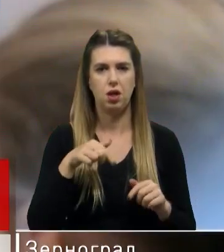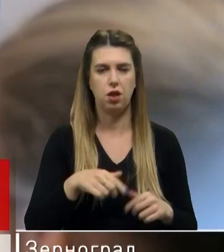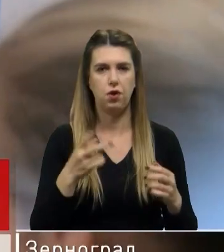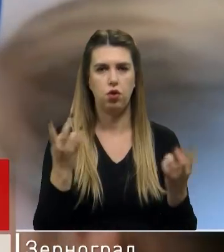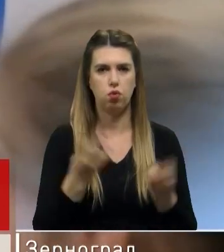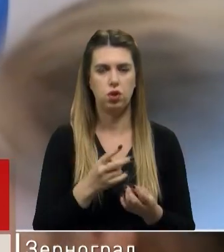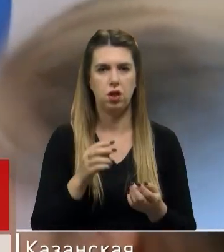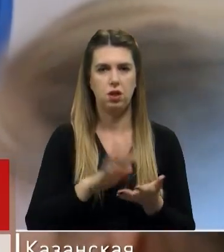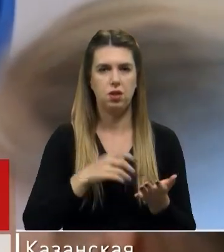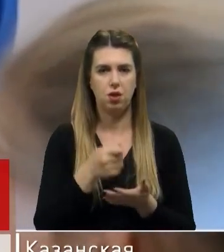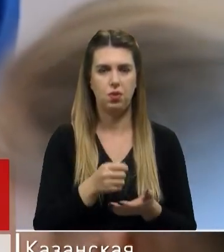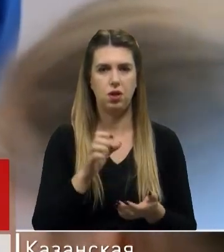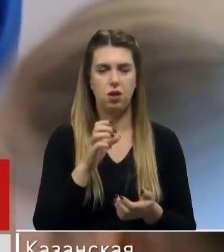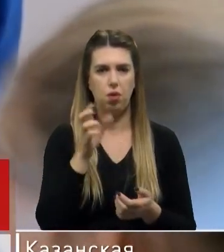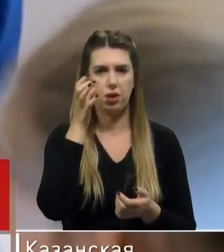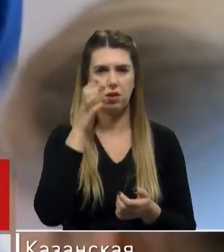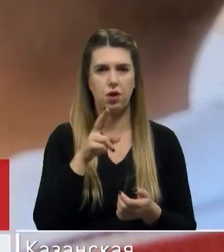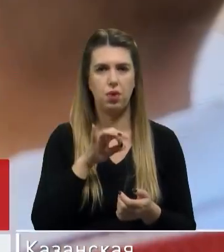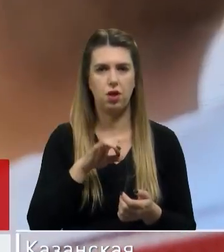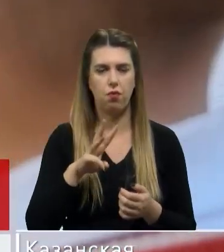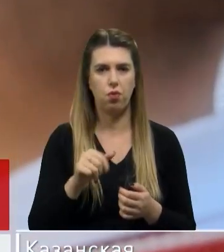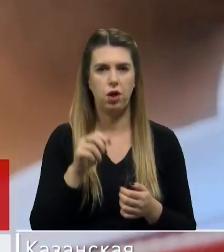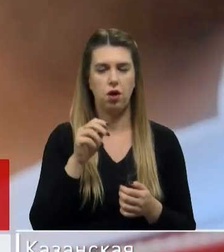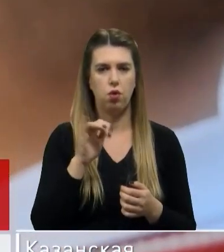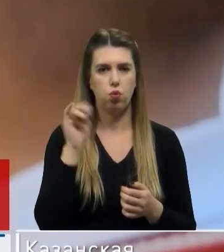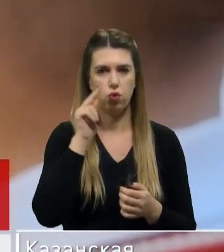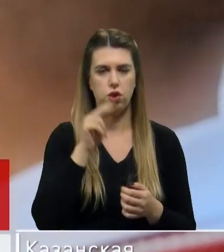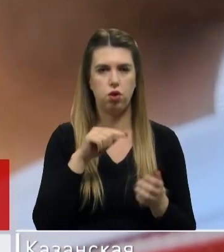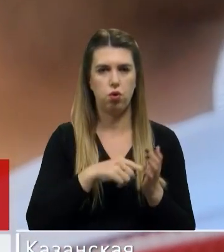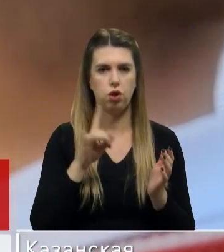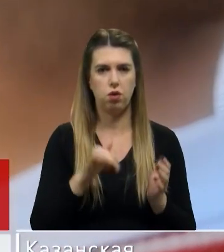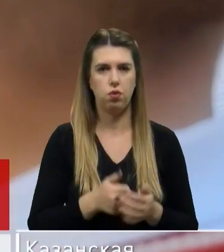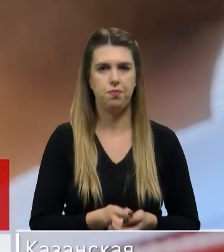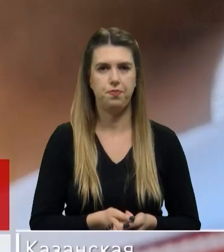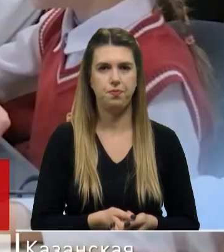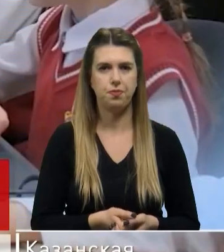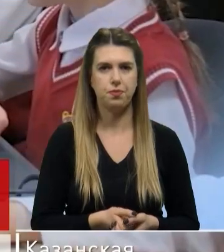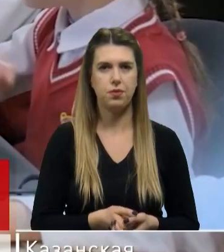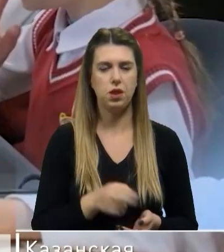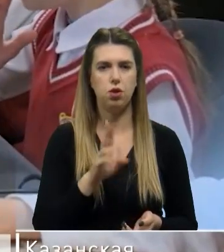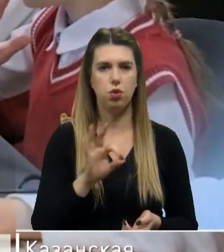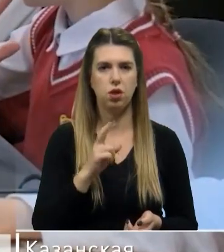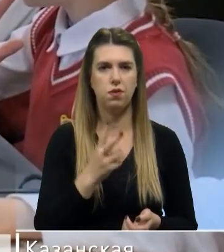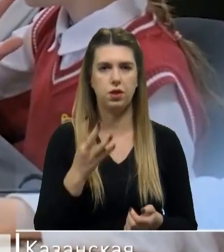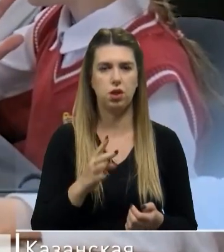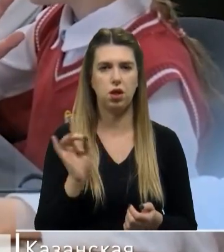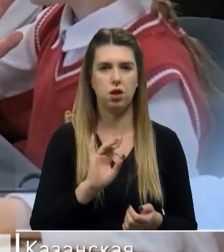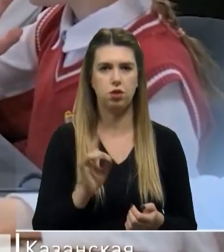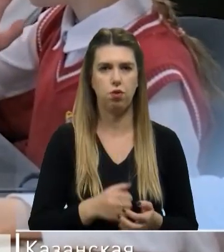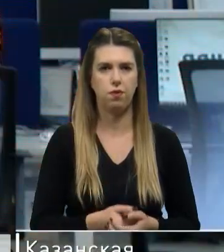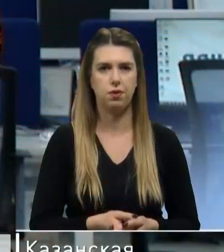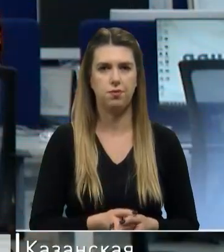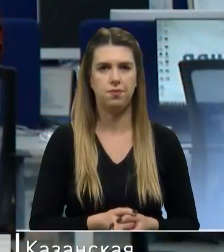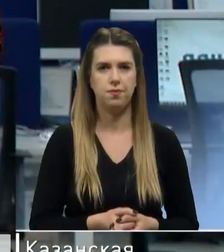лишь необходимо зарегистрироваться на образовательной платформе учи.ру. Маргарита Аликулова, Кирилл Дьяченко, Дон-24, Ростов-на-Дону.